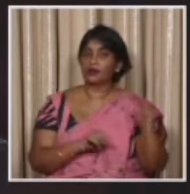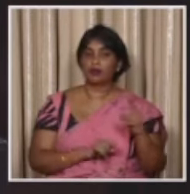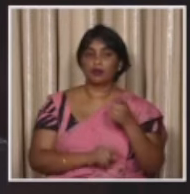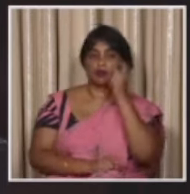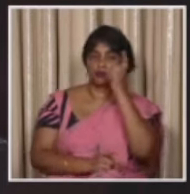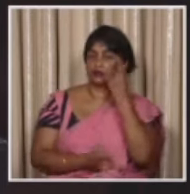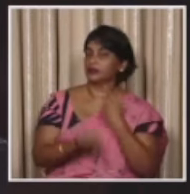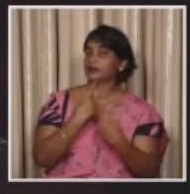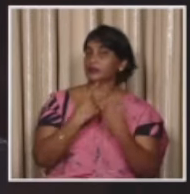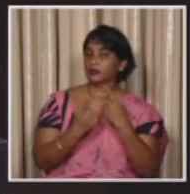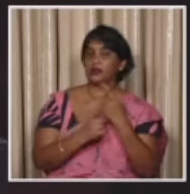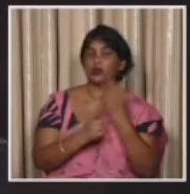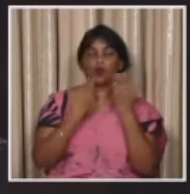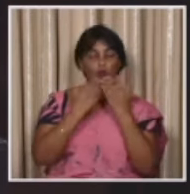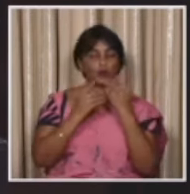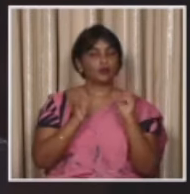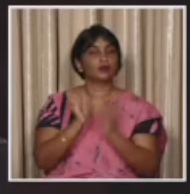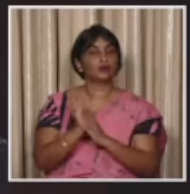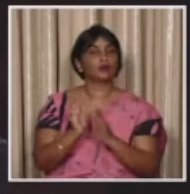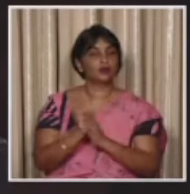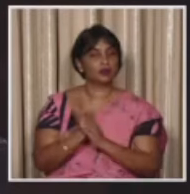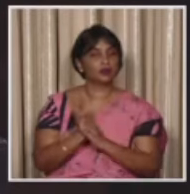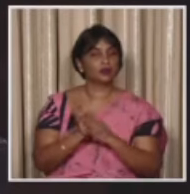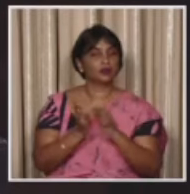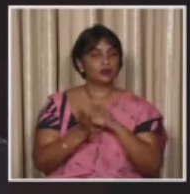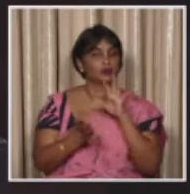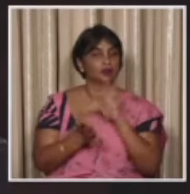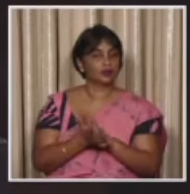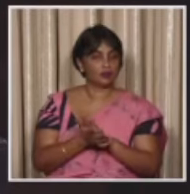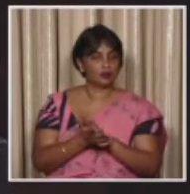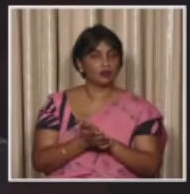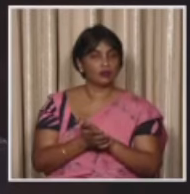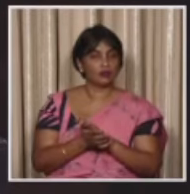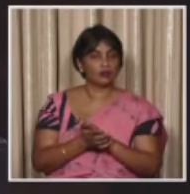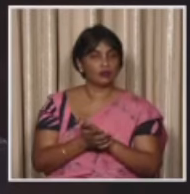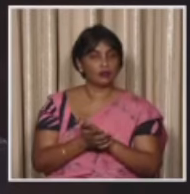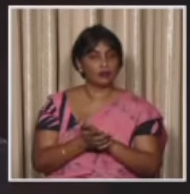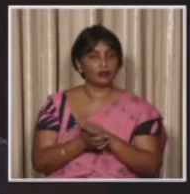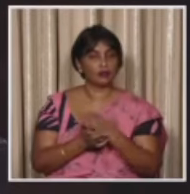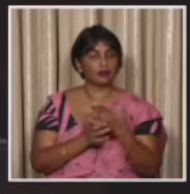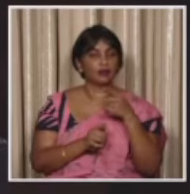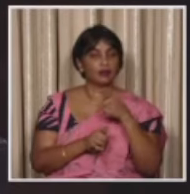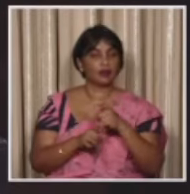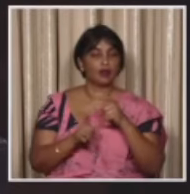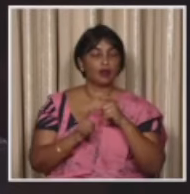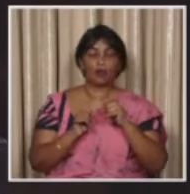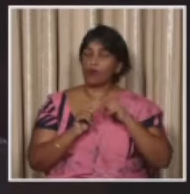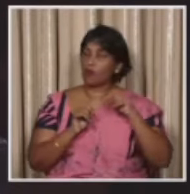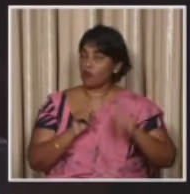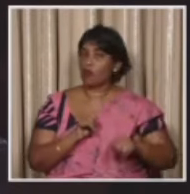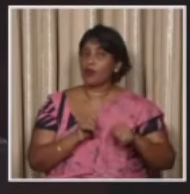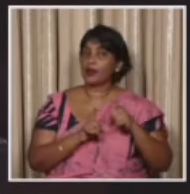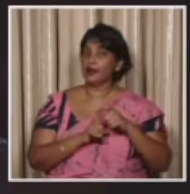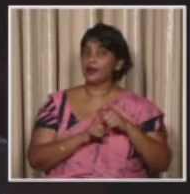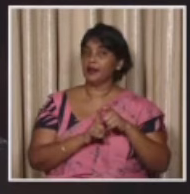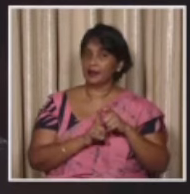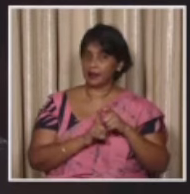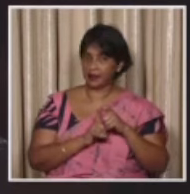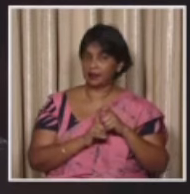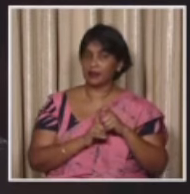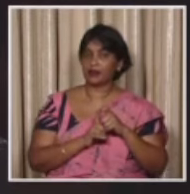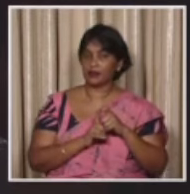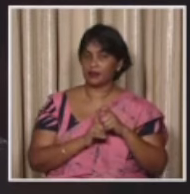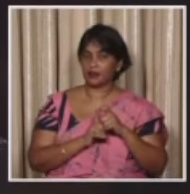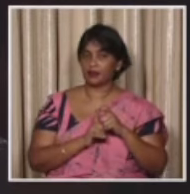මොනිටරින් ඇන් ඇඩ්වයිසරි කමිටි එකක් ප්‍රොපෝස් කරලා තිබෙනවා, තිබුණා බෝඩ් ඔෆ් ඩිරෙක්ටර්ස් ඇන් කම්පනීස්